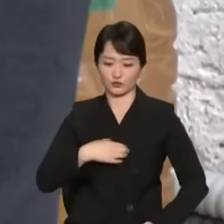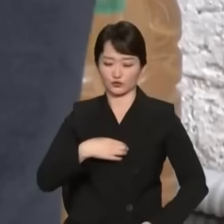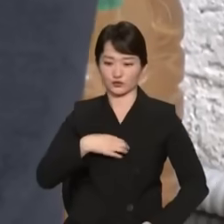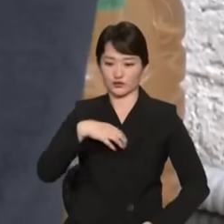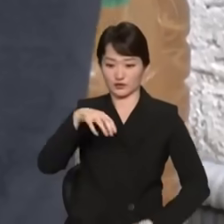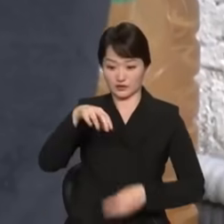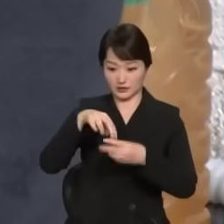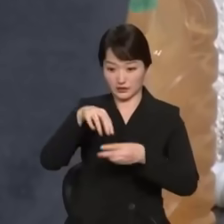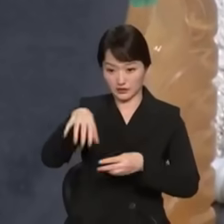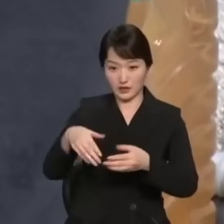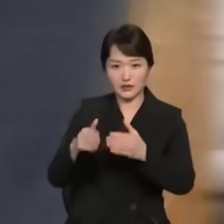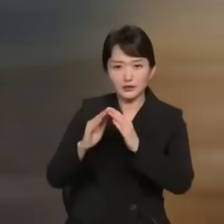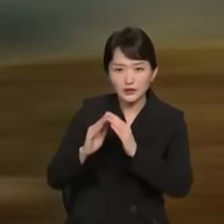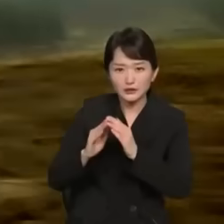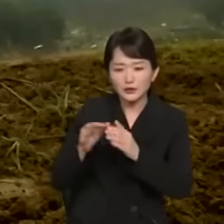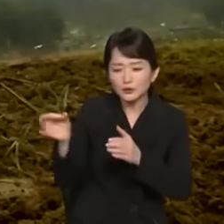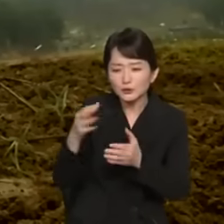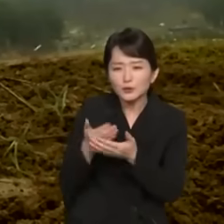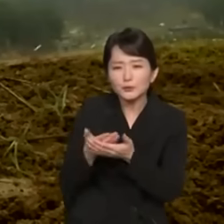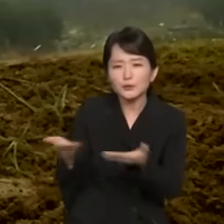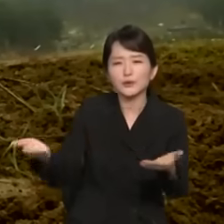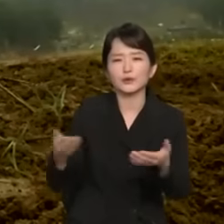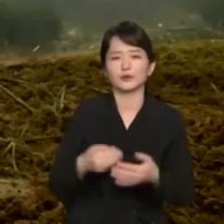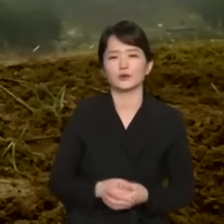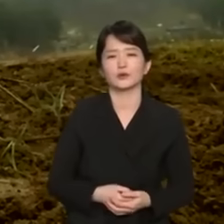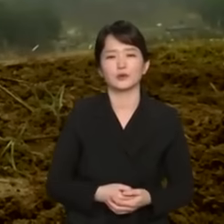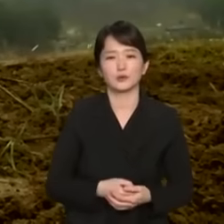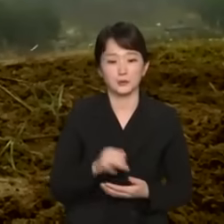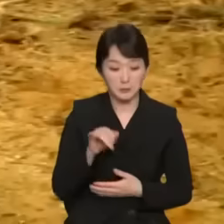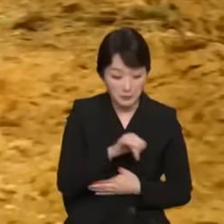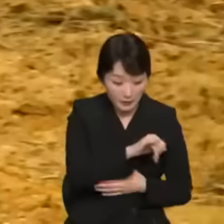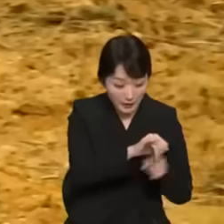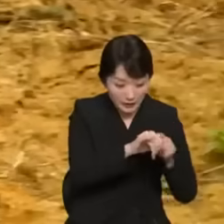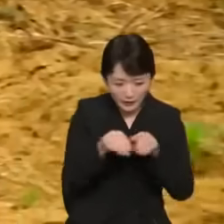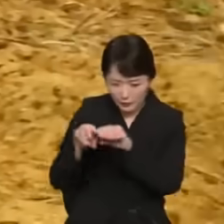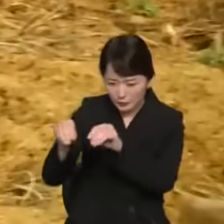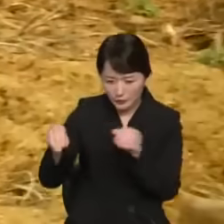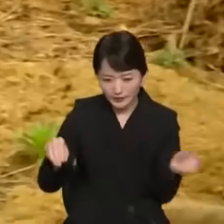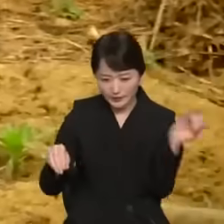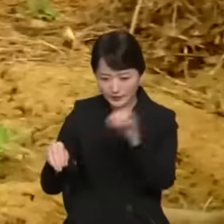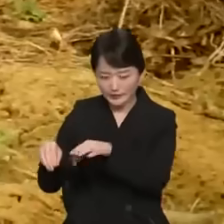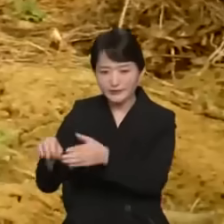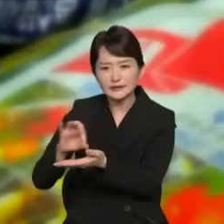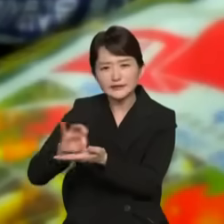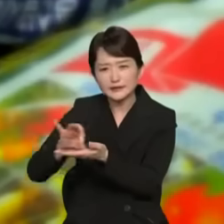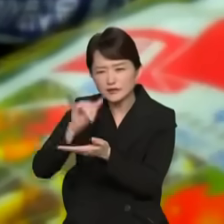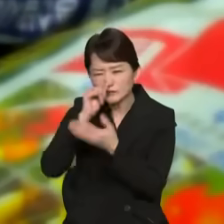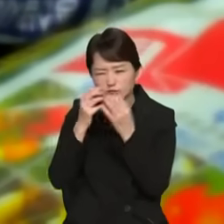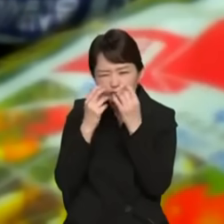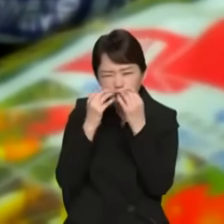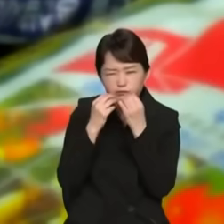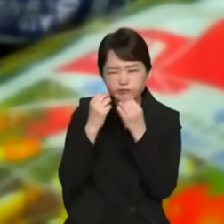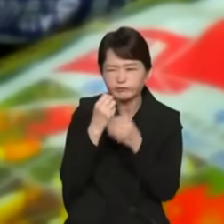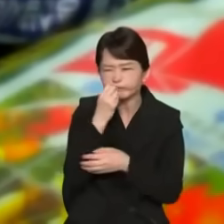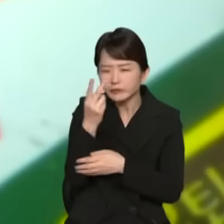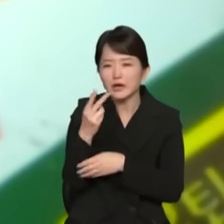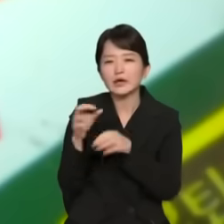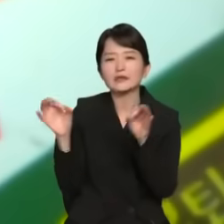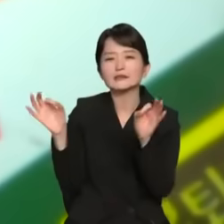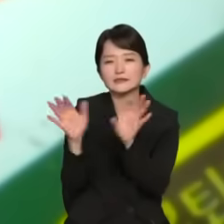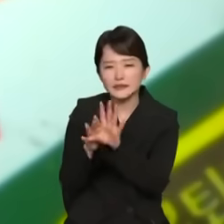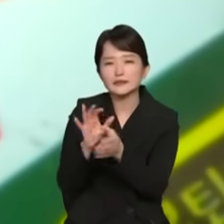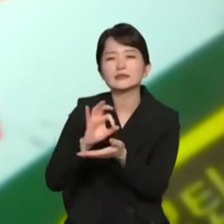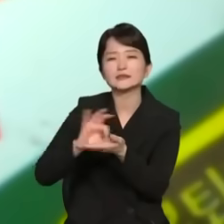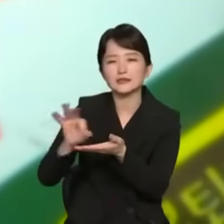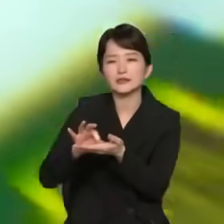보급하는 사업도 하고 있습니다. 통상 미생물은 토양의 비료로 쓰이거나 쓰레기 탈취용으로 쓰이는 등 주로